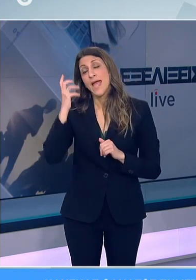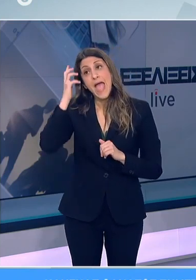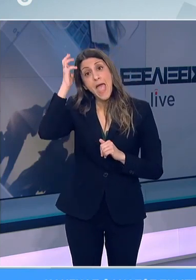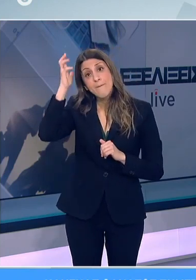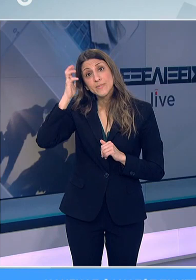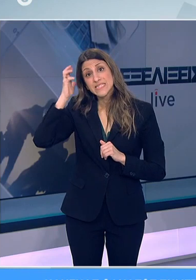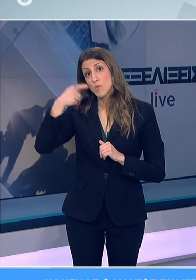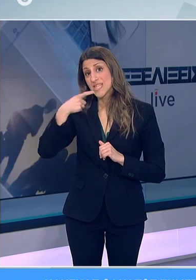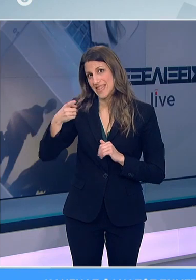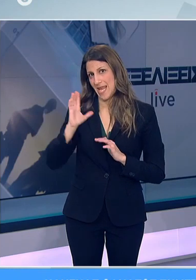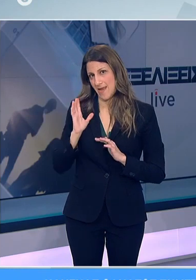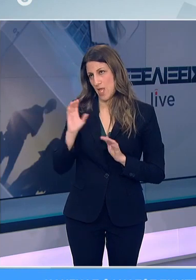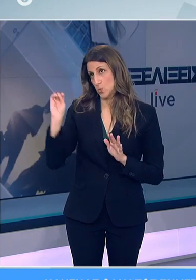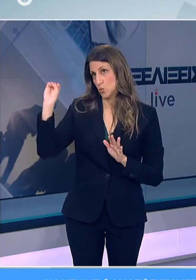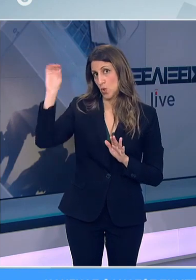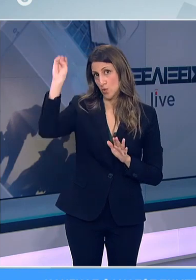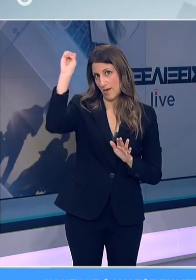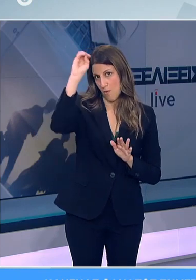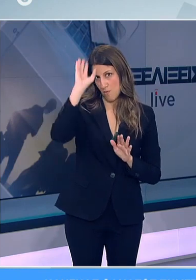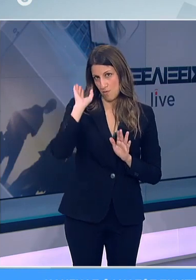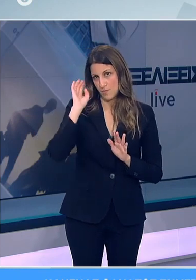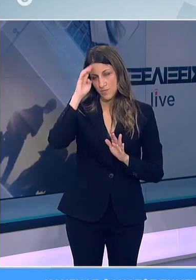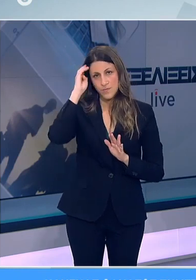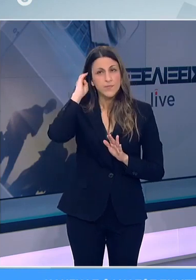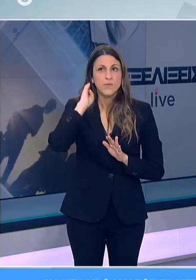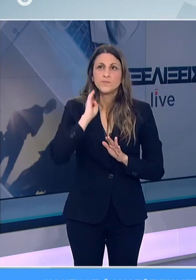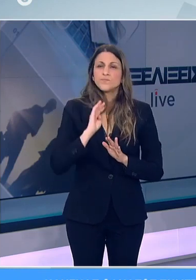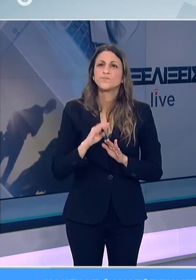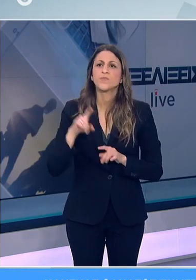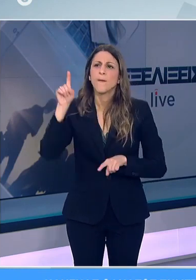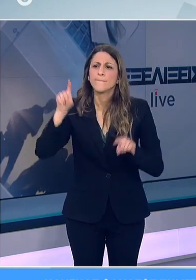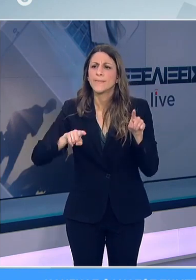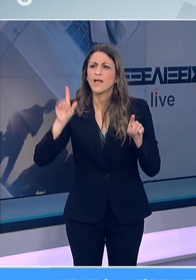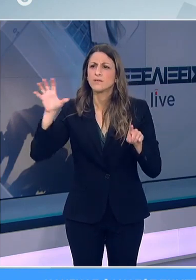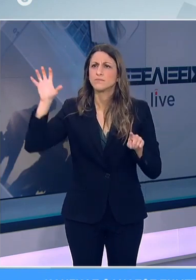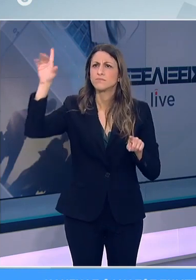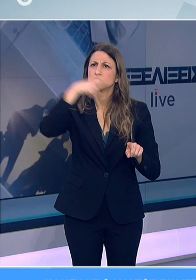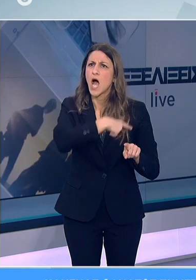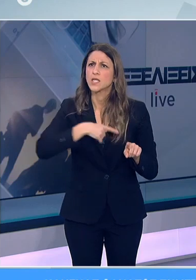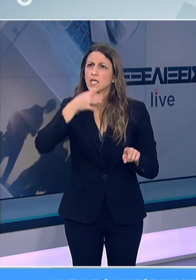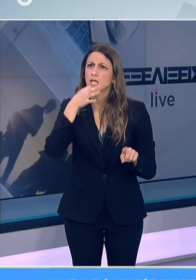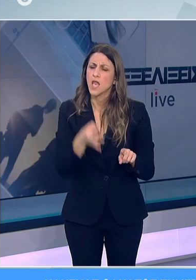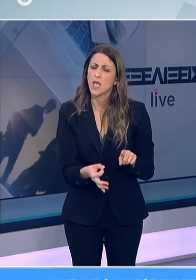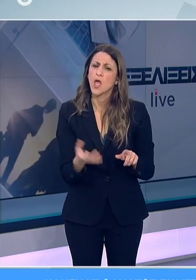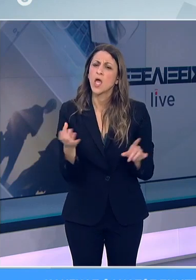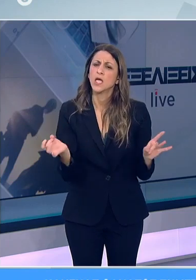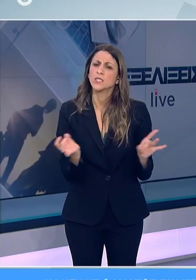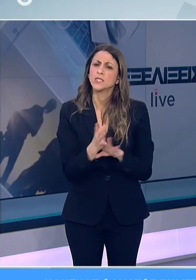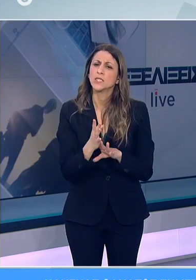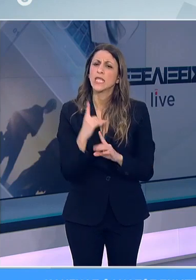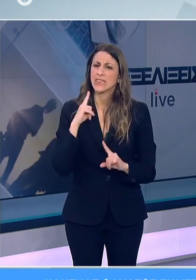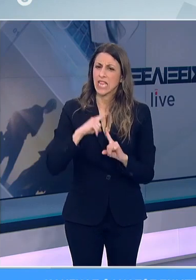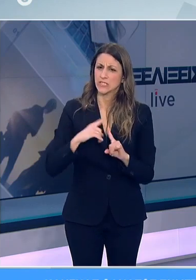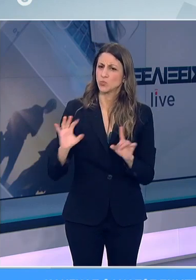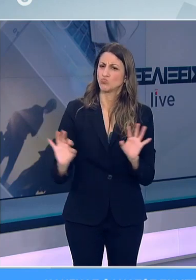νομίζω από ξένα κράτη, πάντα το τονίζω έτσι, ότι θα υπάρξει κάποιο διαβατήριο που θα σου δίνει την ελευθερία να πηγαίνεις από κάποιο χώρο σε κάποιον άλλο. Το